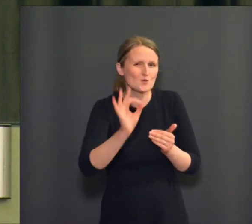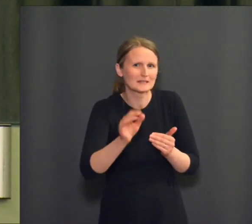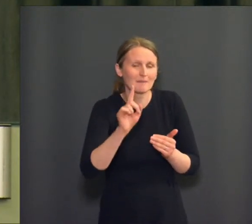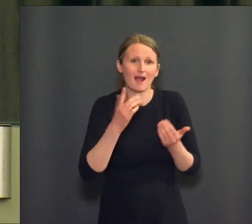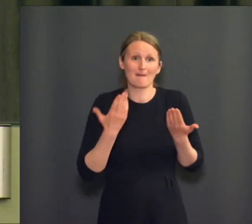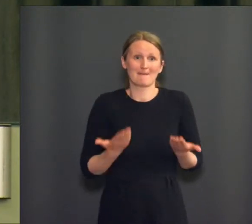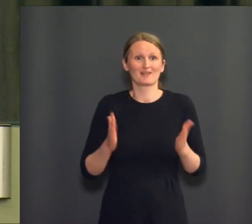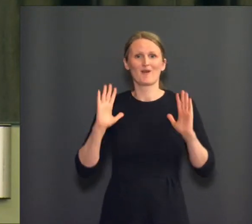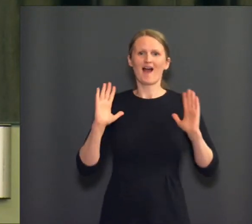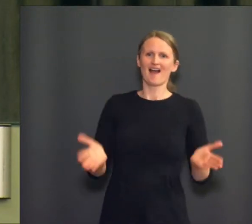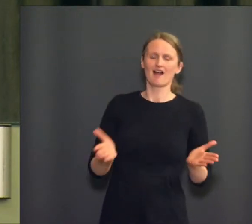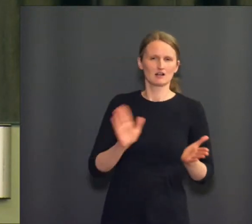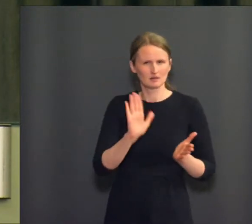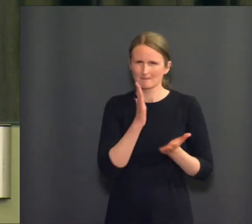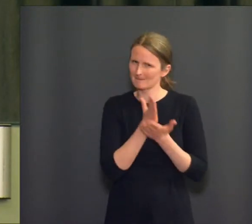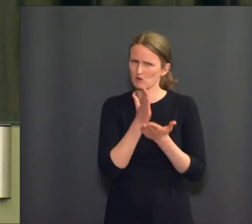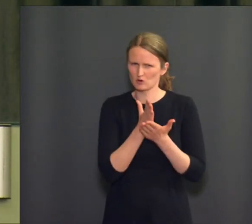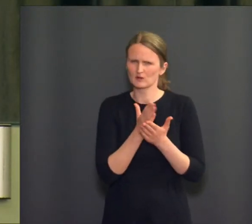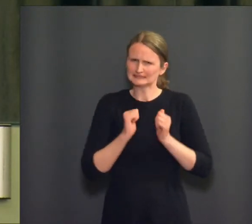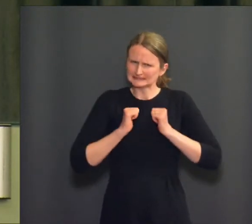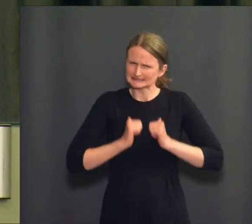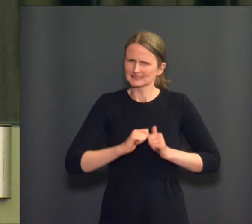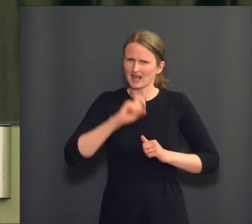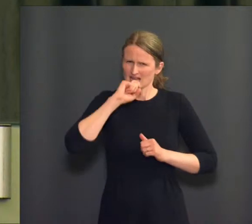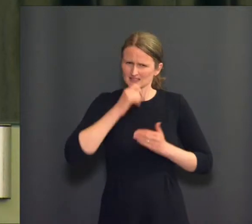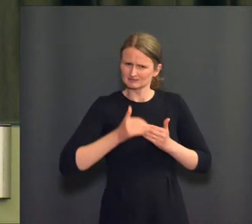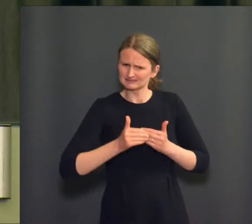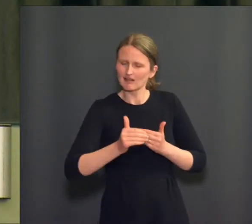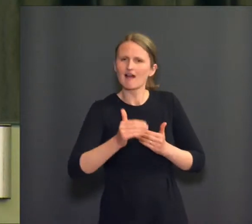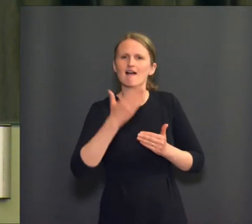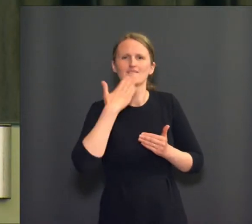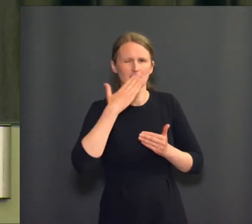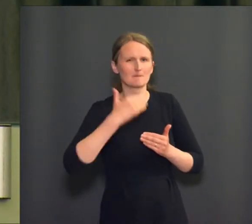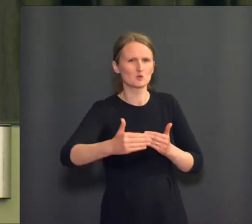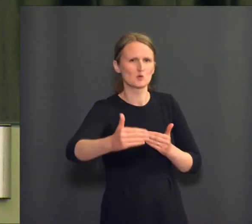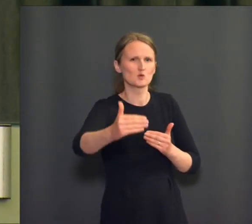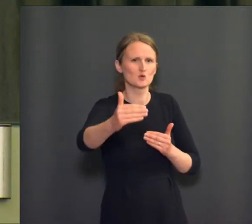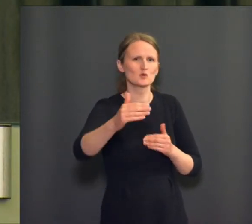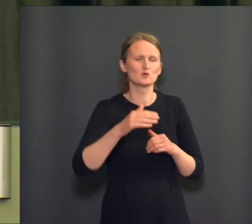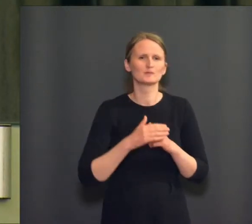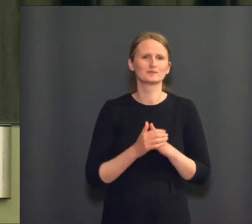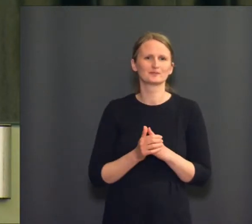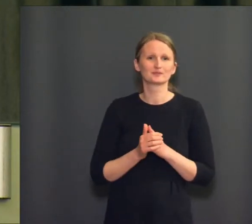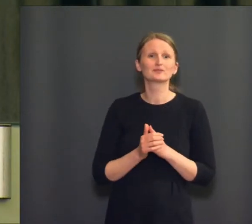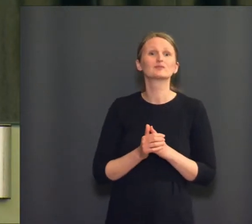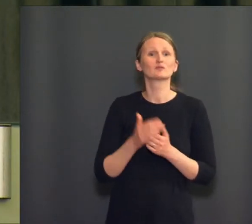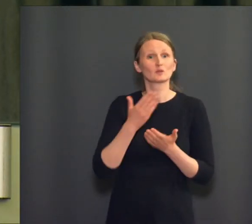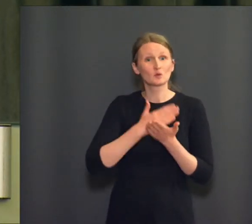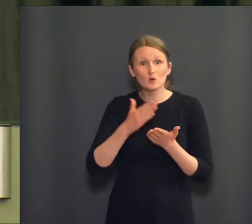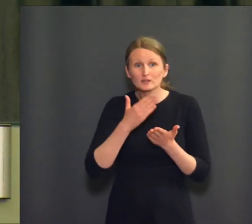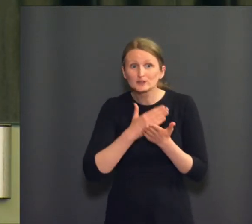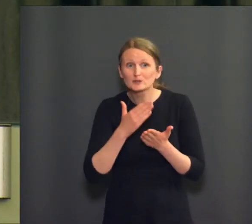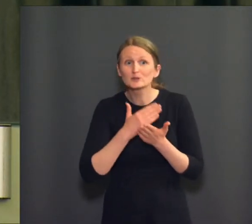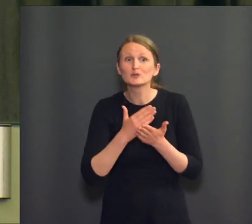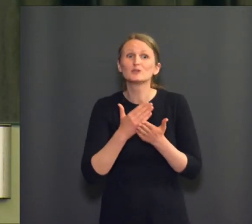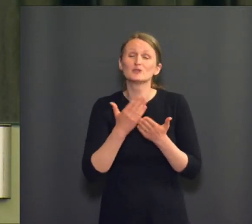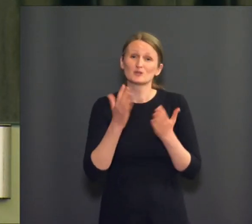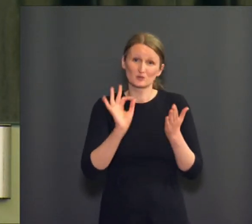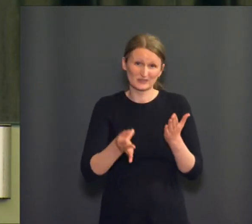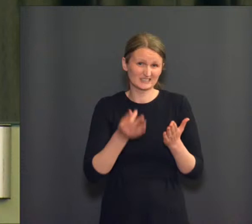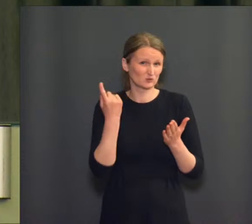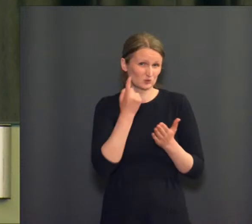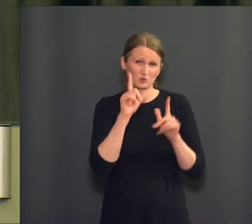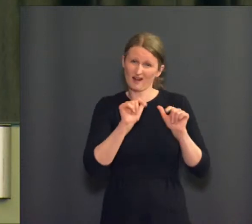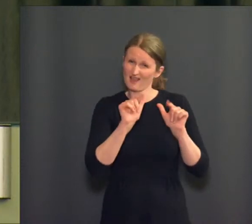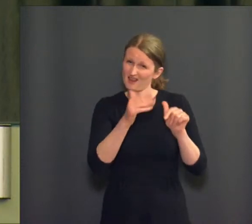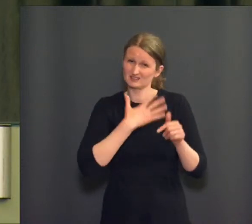Les contaminations vont se poursuivre dans les semaines, les mois à venir, et il est important de les détecter au plus vite. En cas de doute ou